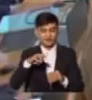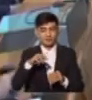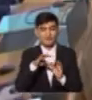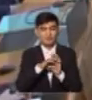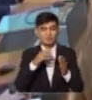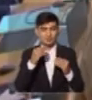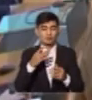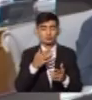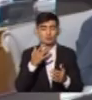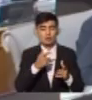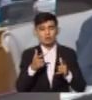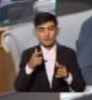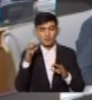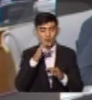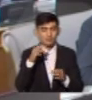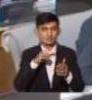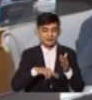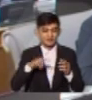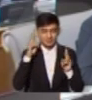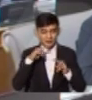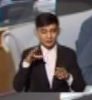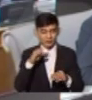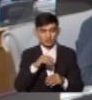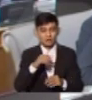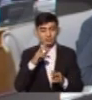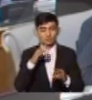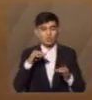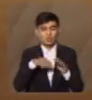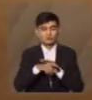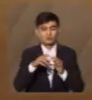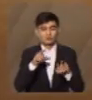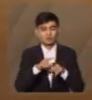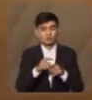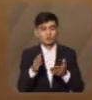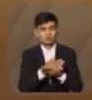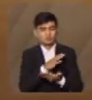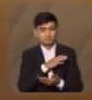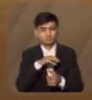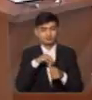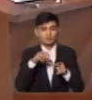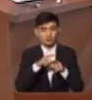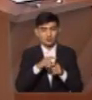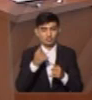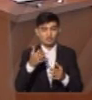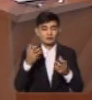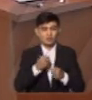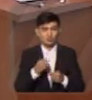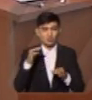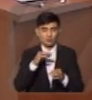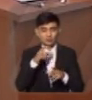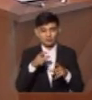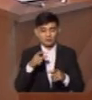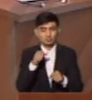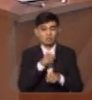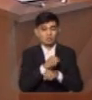науқанға қаншалықты дайындалып жатқаны белгісіз. Тек төрағалықтан Ермұрат Бапиді тайдырған соң ЖСДП құрамына мүше қабылдауды тоқтатыпты. Екс